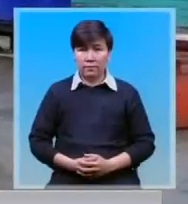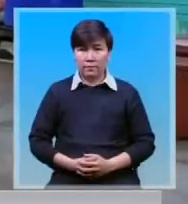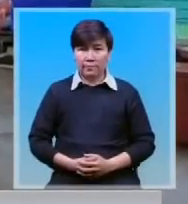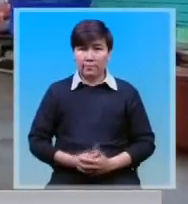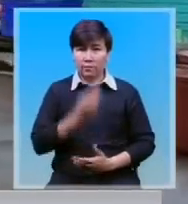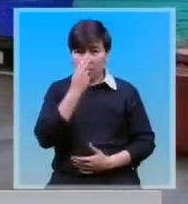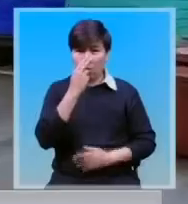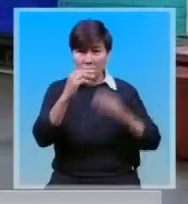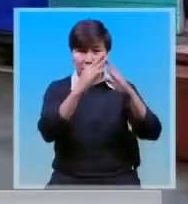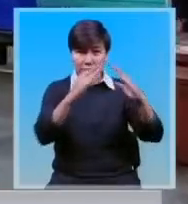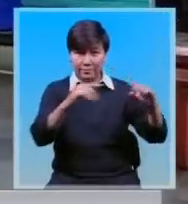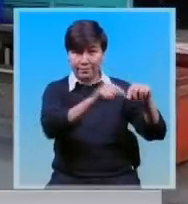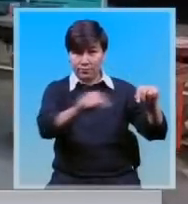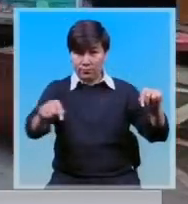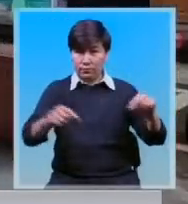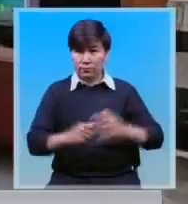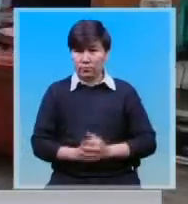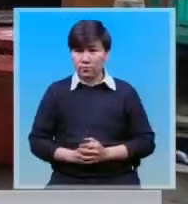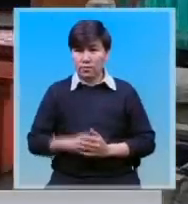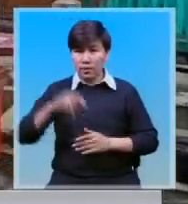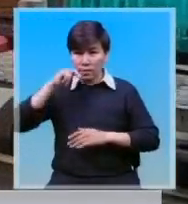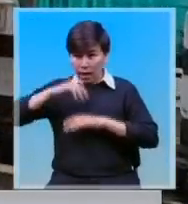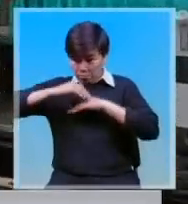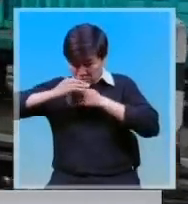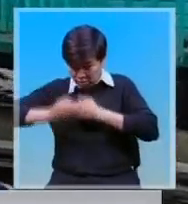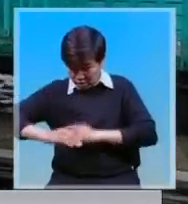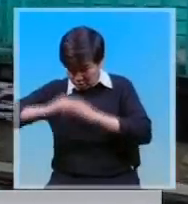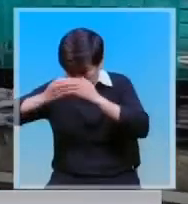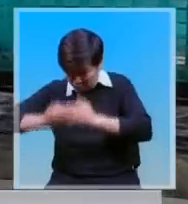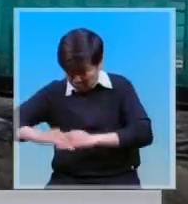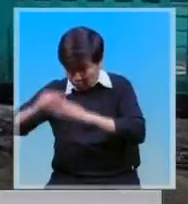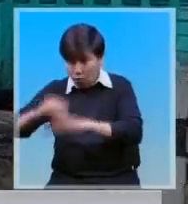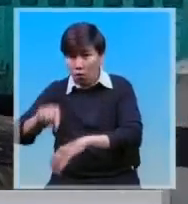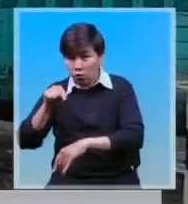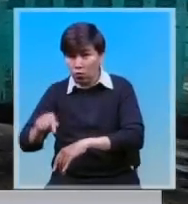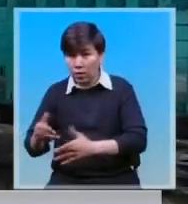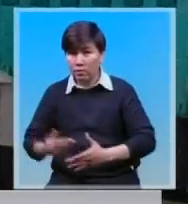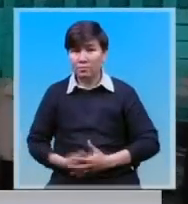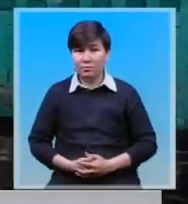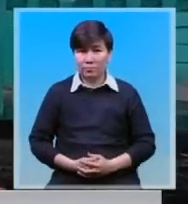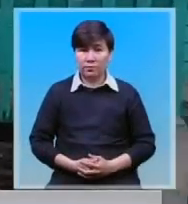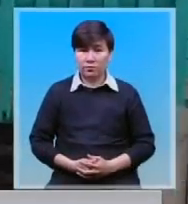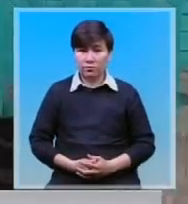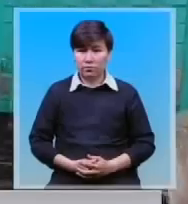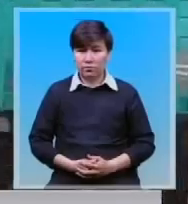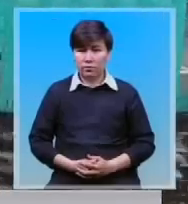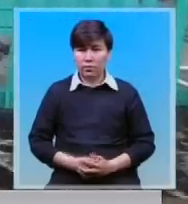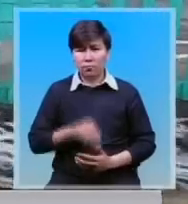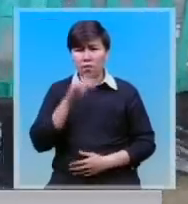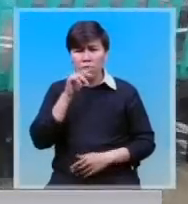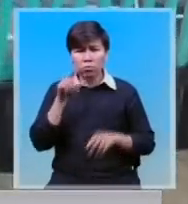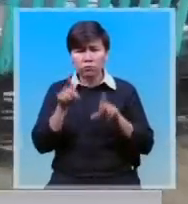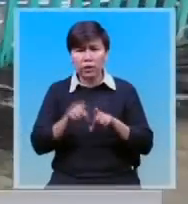แล้วก็ดูคลื่นใต้น้ำนะคะต้องบอกว่ามันชาวบ้านที่ยังบอกก็ยังอยู่ในช่วงเหมือนปกติแต่ก็วันวางใ